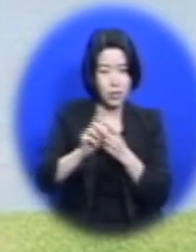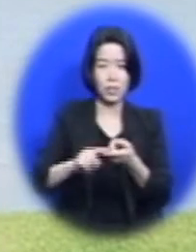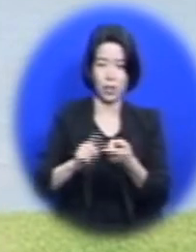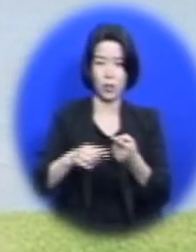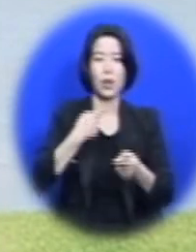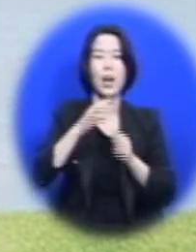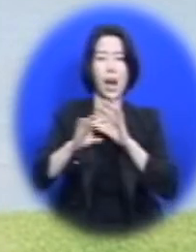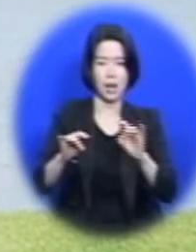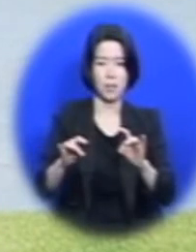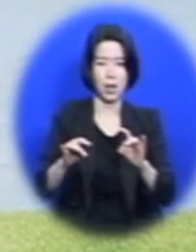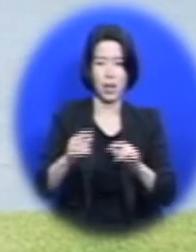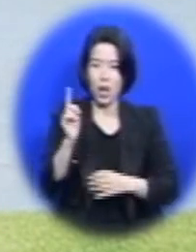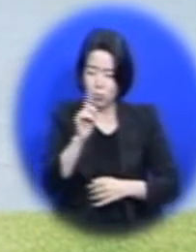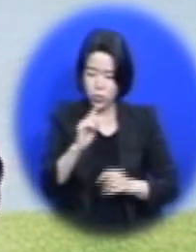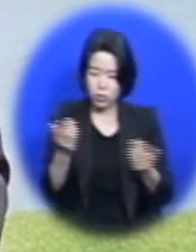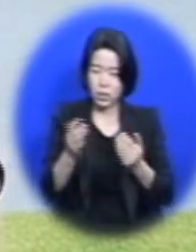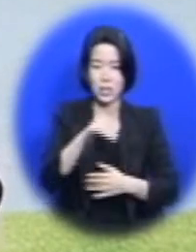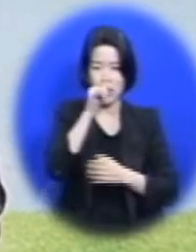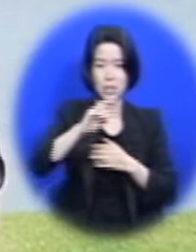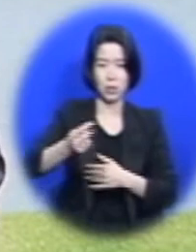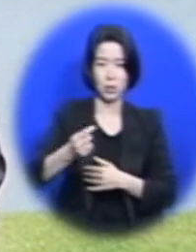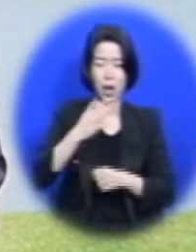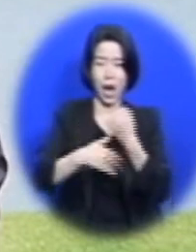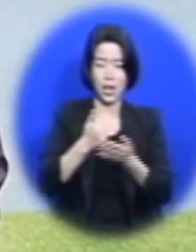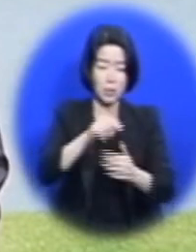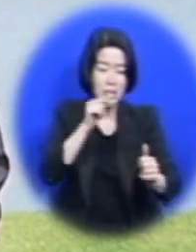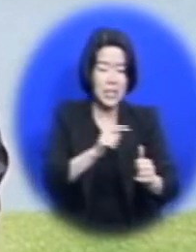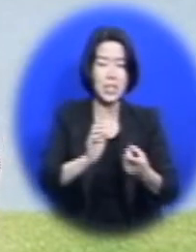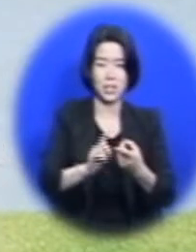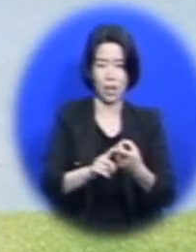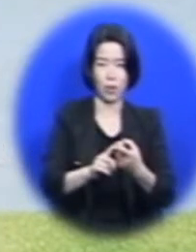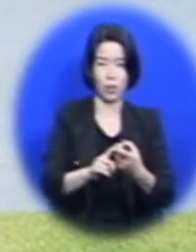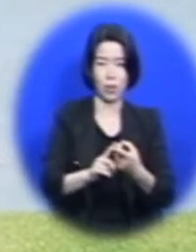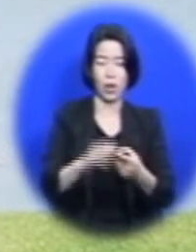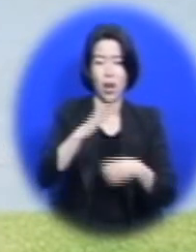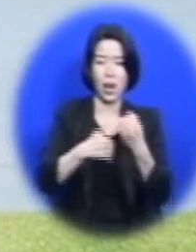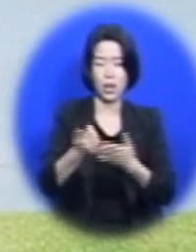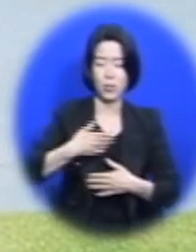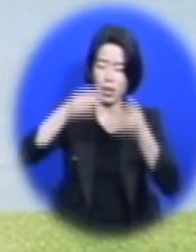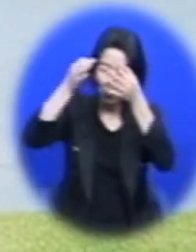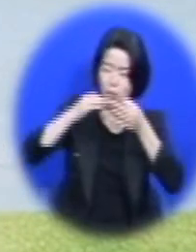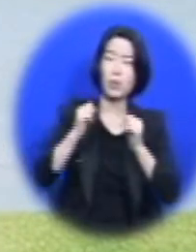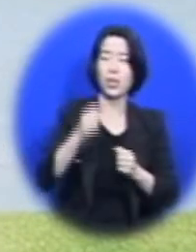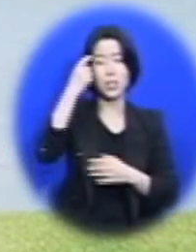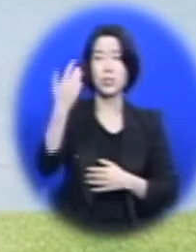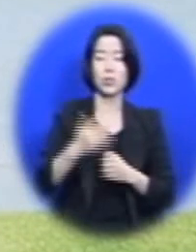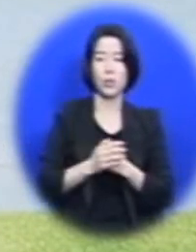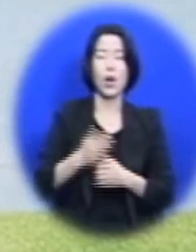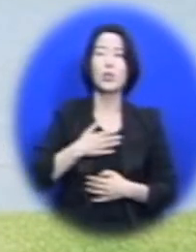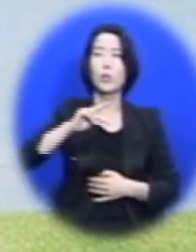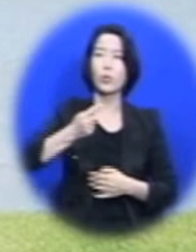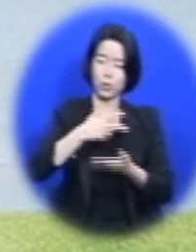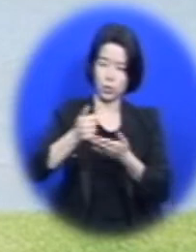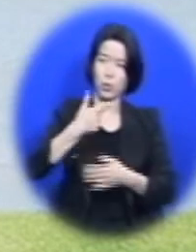가야 된다. 무슨 일이 있어도 하나님이 시키는 대로 해야 된다. 하나님, 나를 보고 계시죠? 저도 주님을